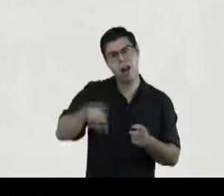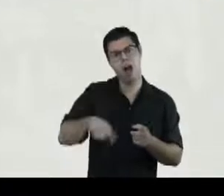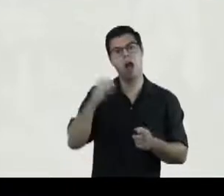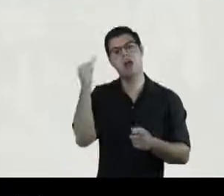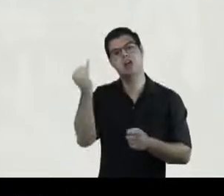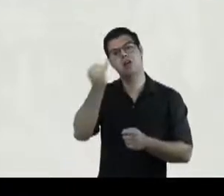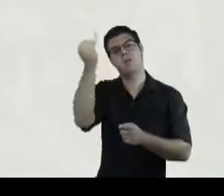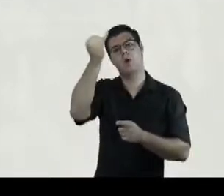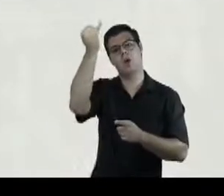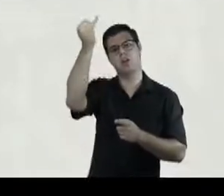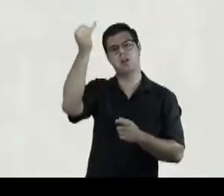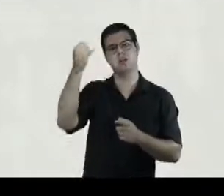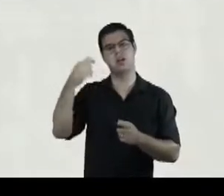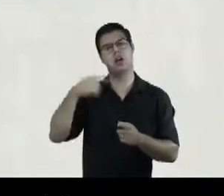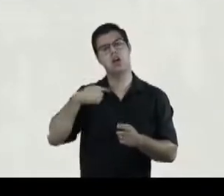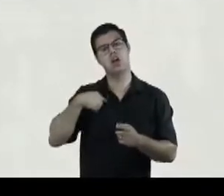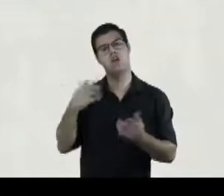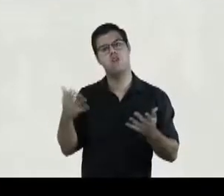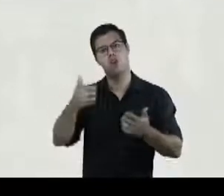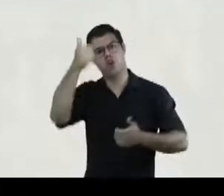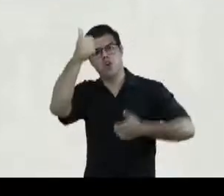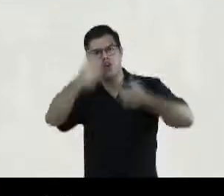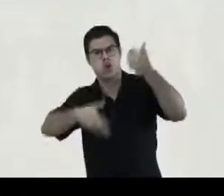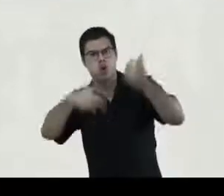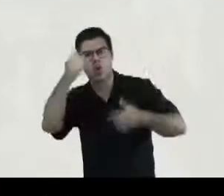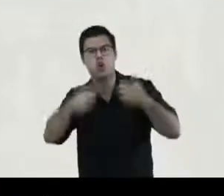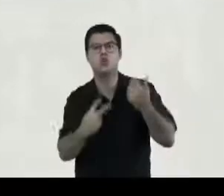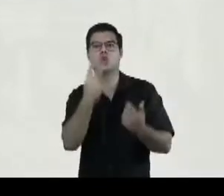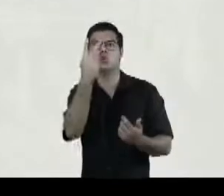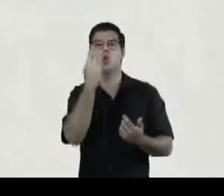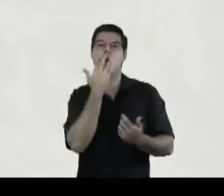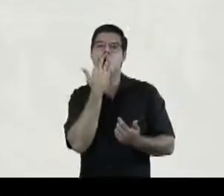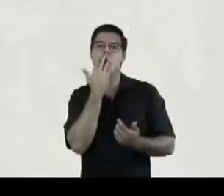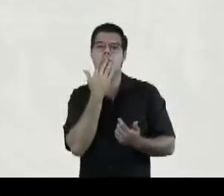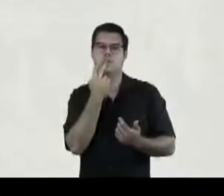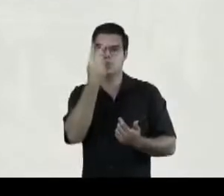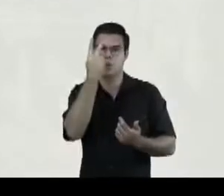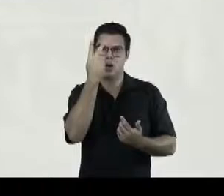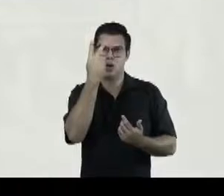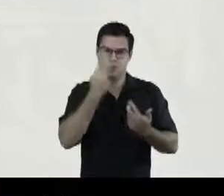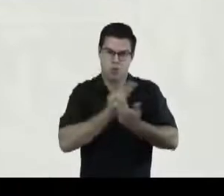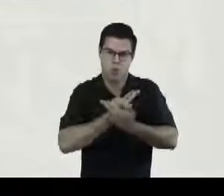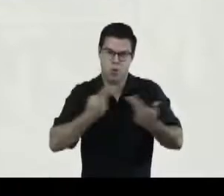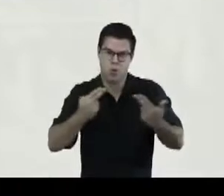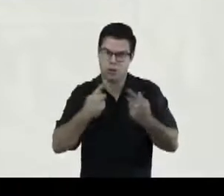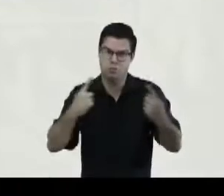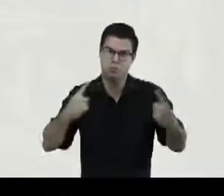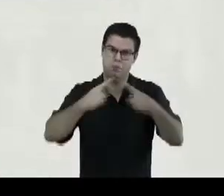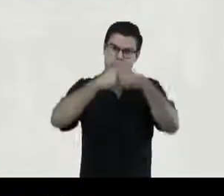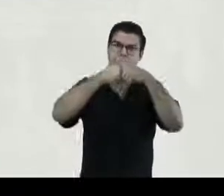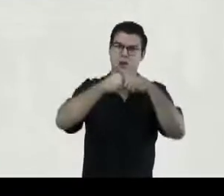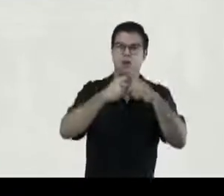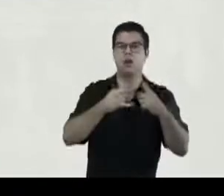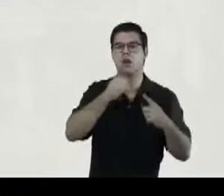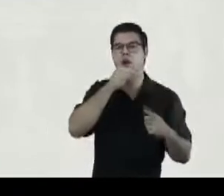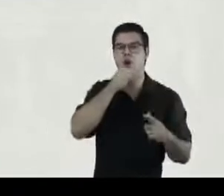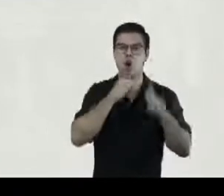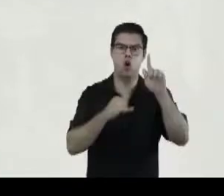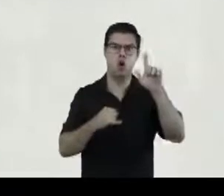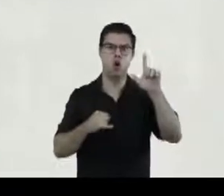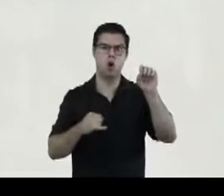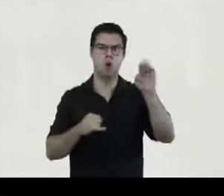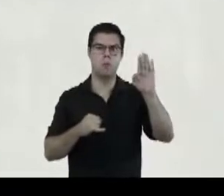complètement contradictoires. La globalisation, ceux d'entre vous qui travaillent sur cette époque connaissent bien sûr